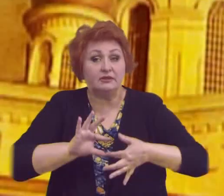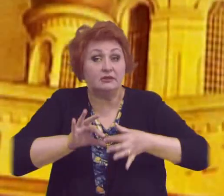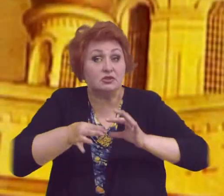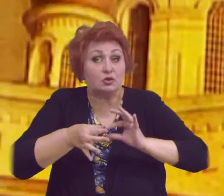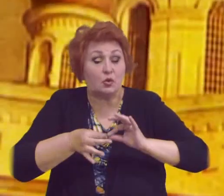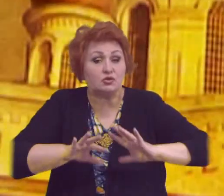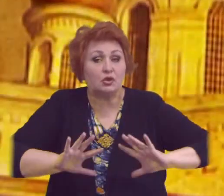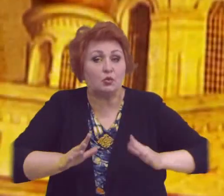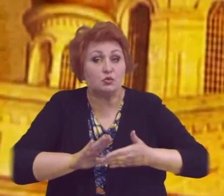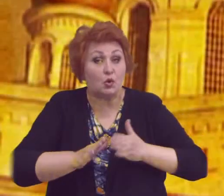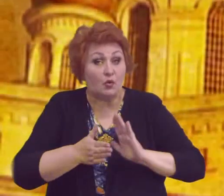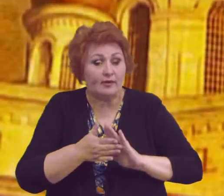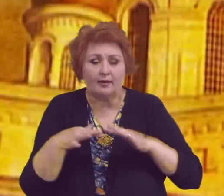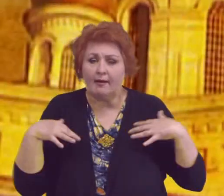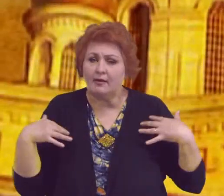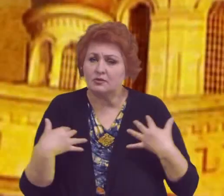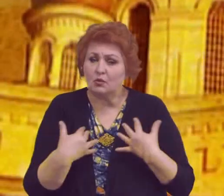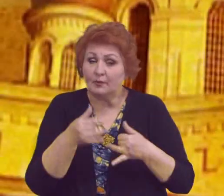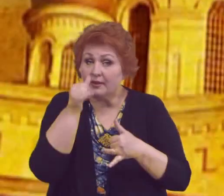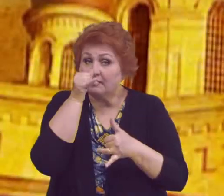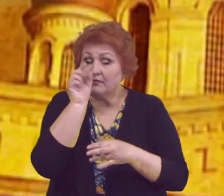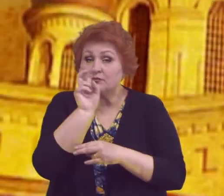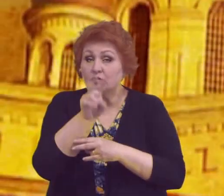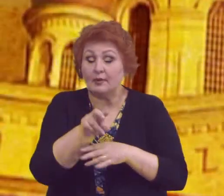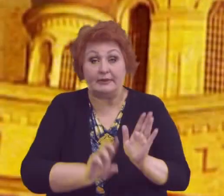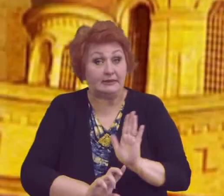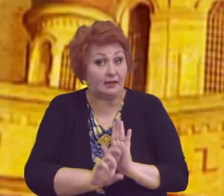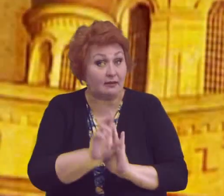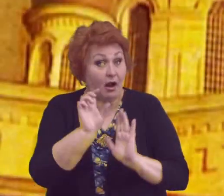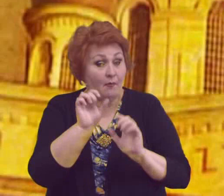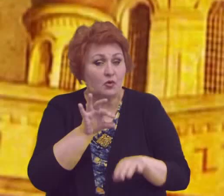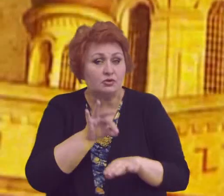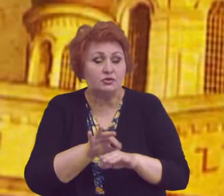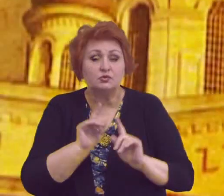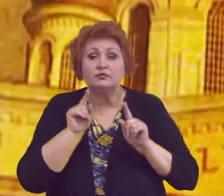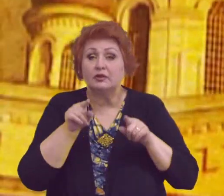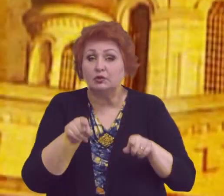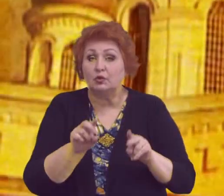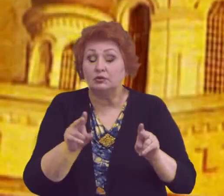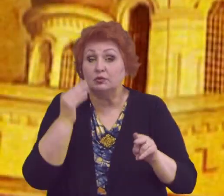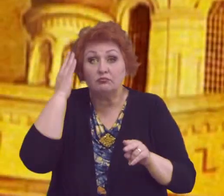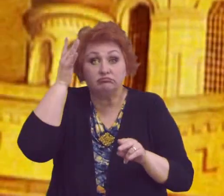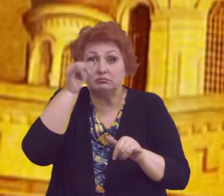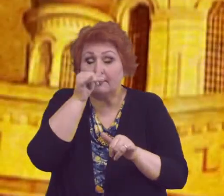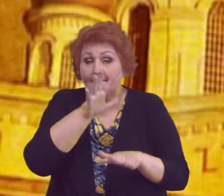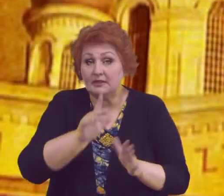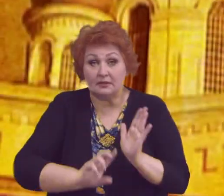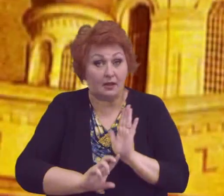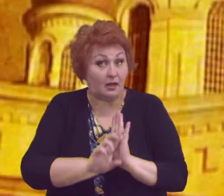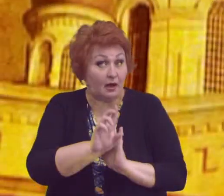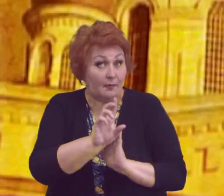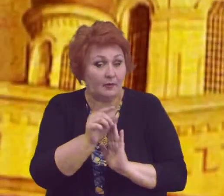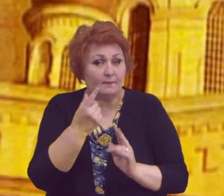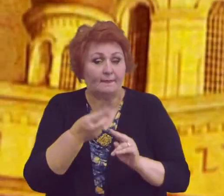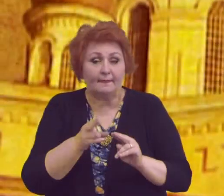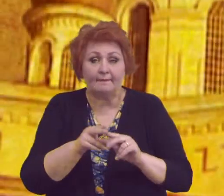невыносимых условиях. Глубокую скорбь от невозможности посетить храм может прочувствовать лишь тот, кто не мыслит своей жизни без храма,